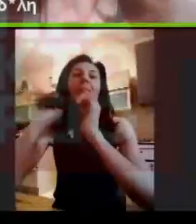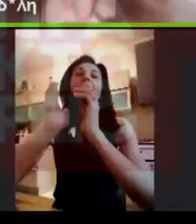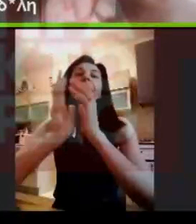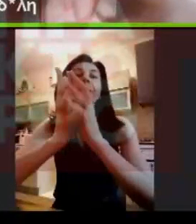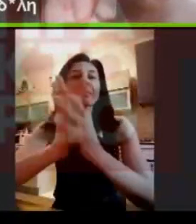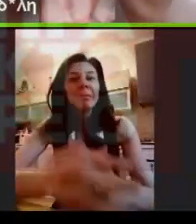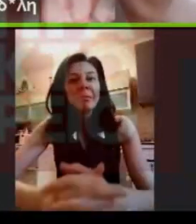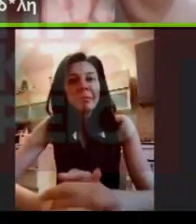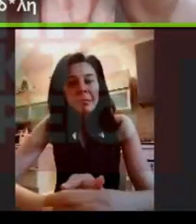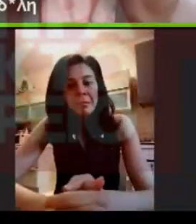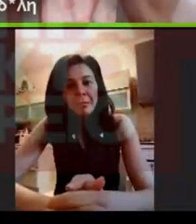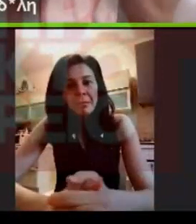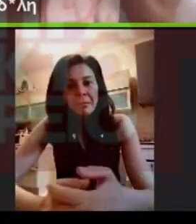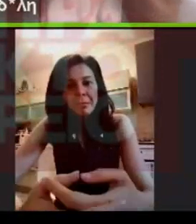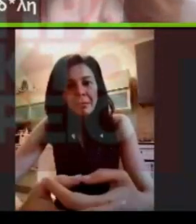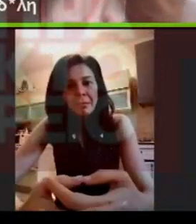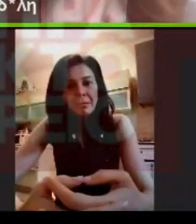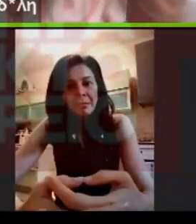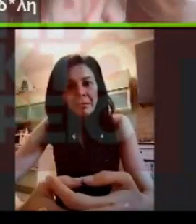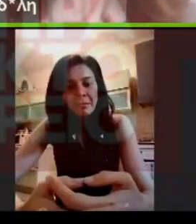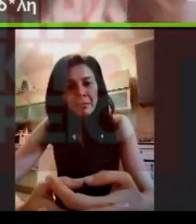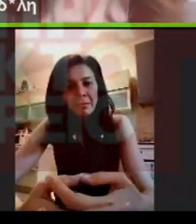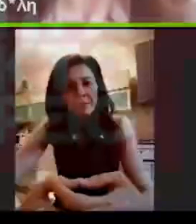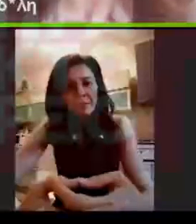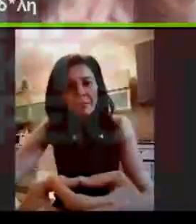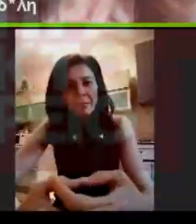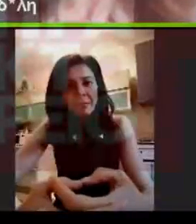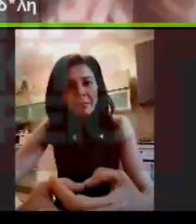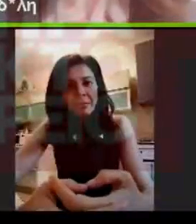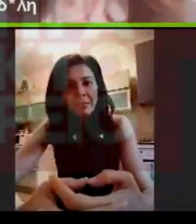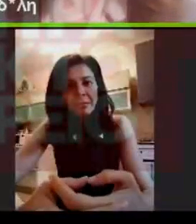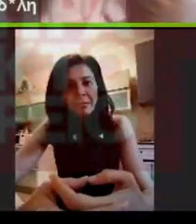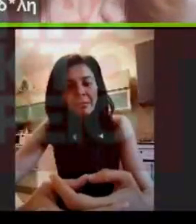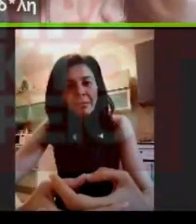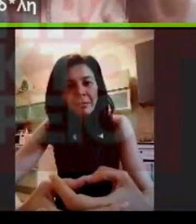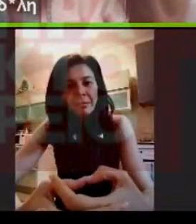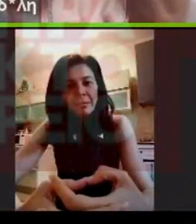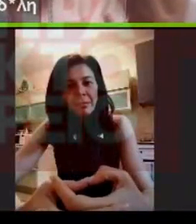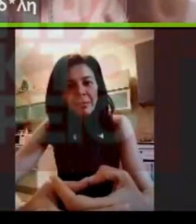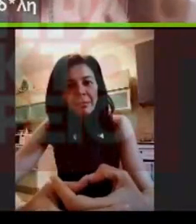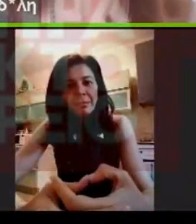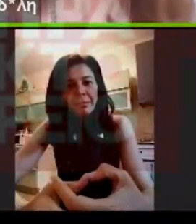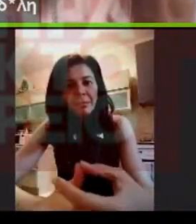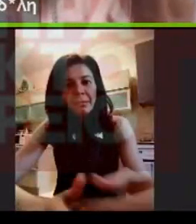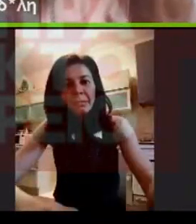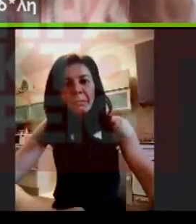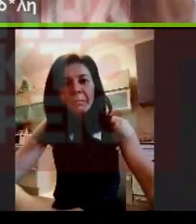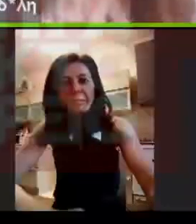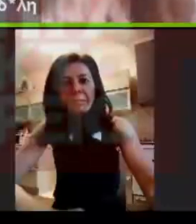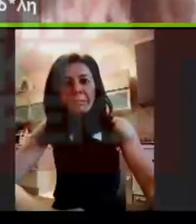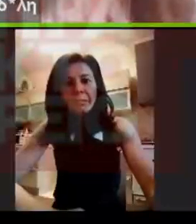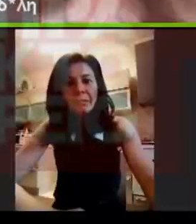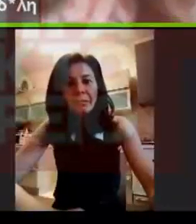η ανάγνωση σε όλες τις μορφές της θα είναι για πάντα μια ύψιστη ανάγκη του ανθρώπου για να δραπετεύει από την πεζή πραγματικότητα και ειδικά